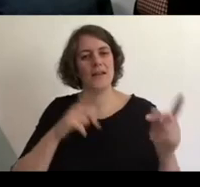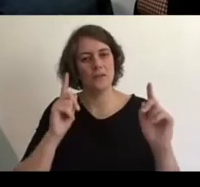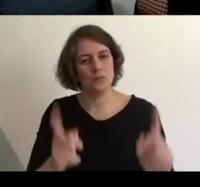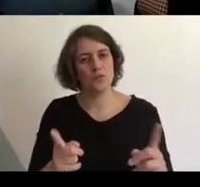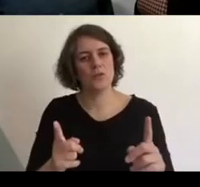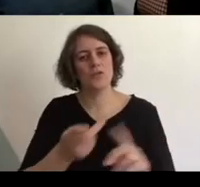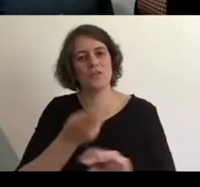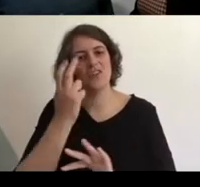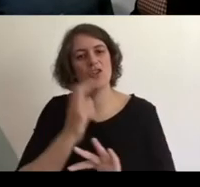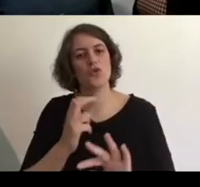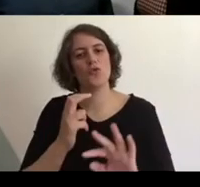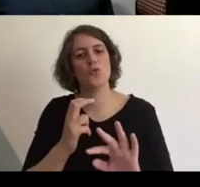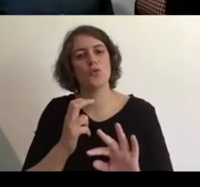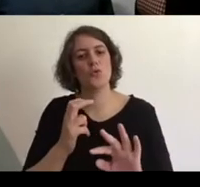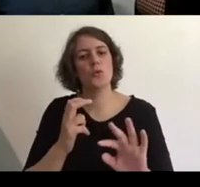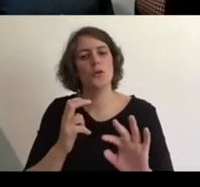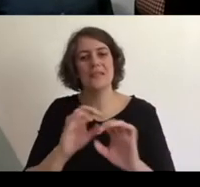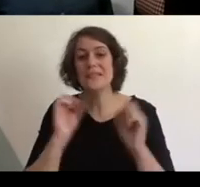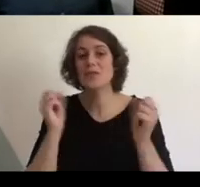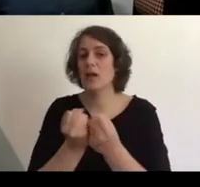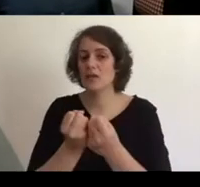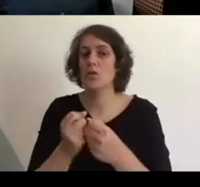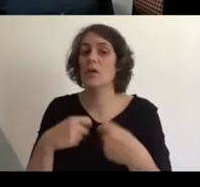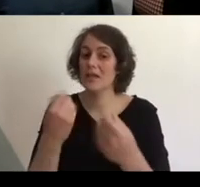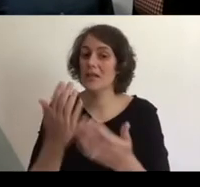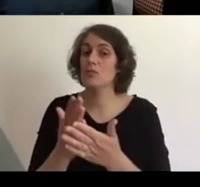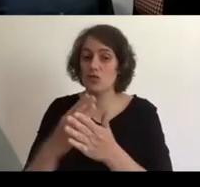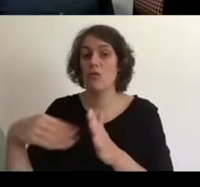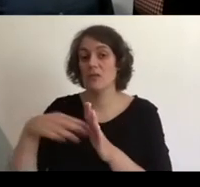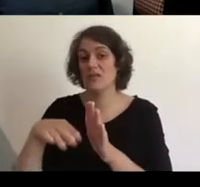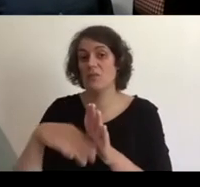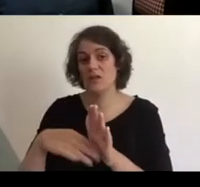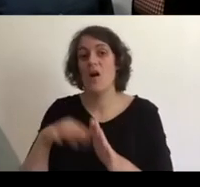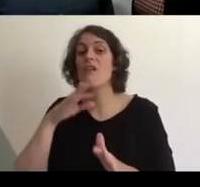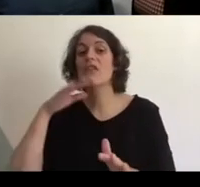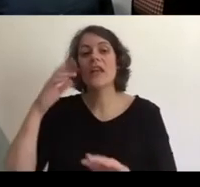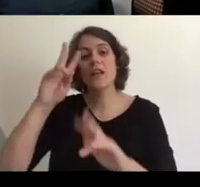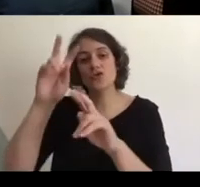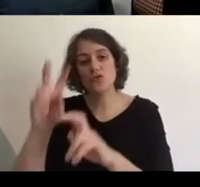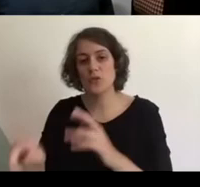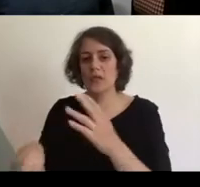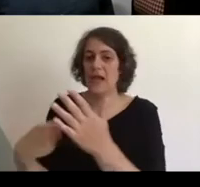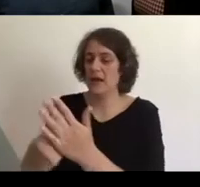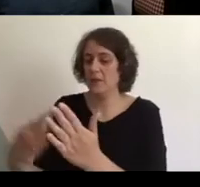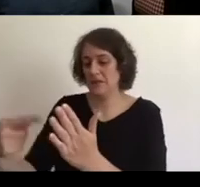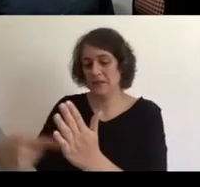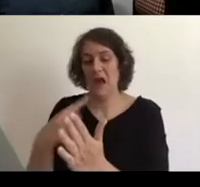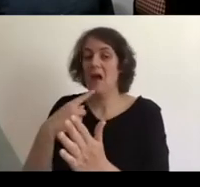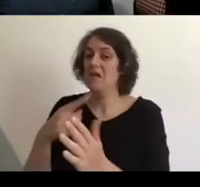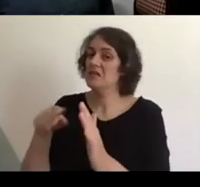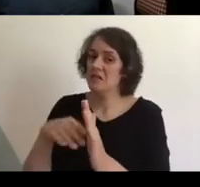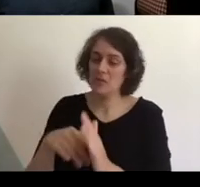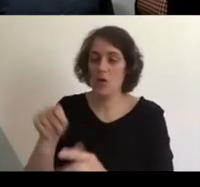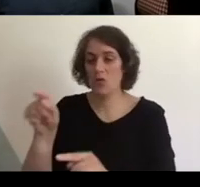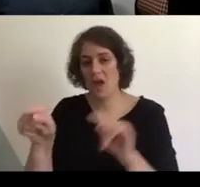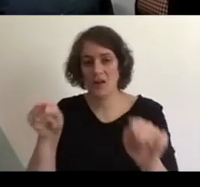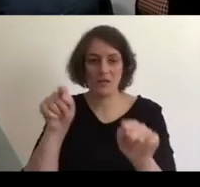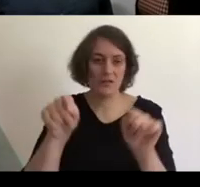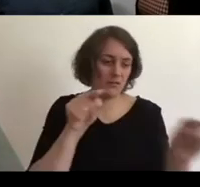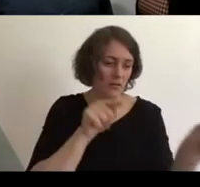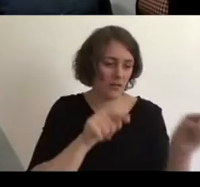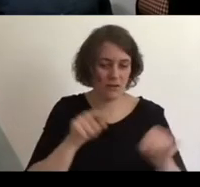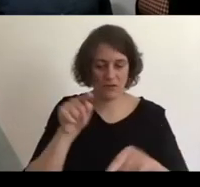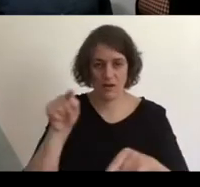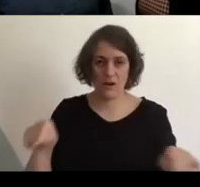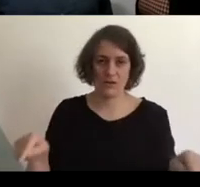diskriminierende Situation vorliegen haben. Sehr viele Studien belegen das und wir müssen im Grunde genommen, muss das ein